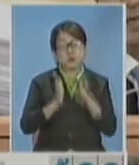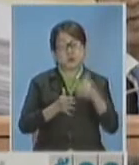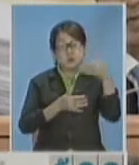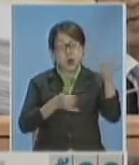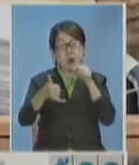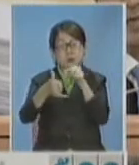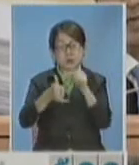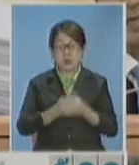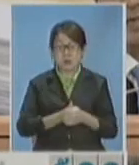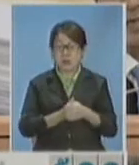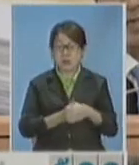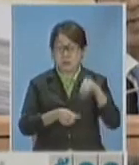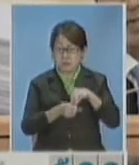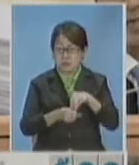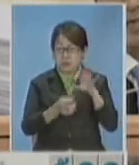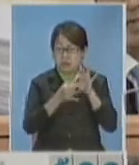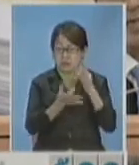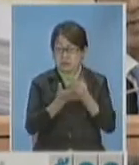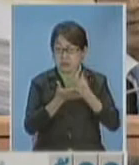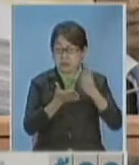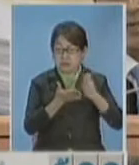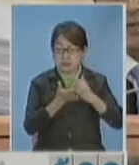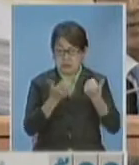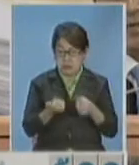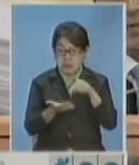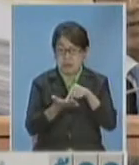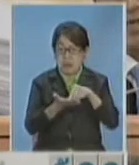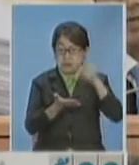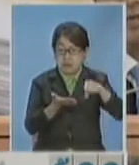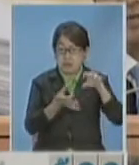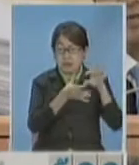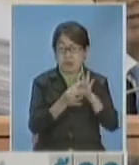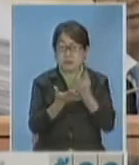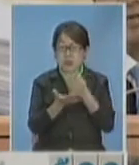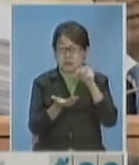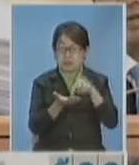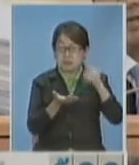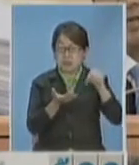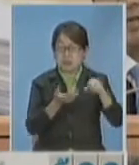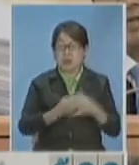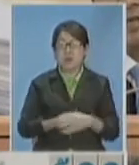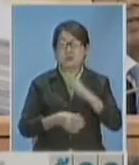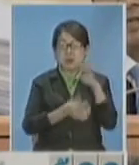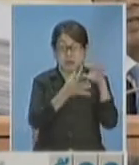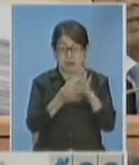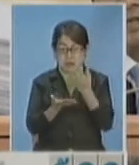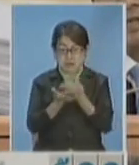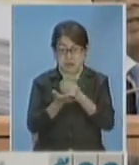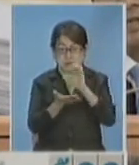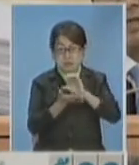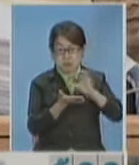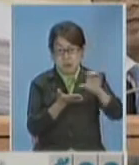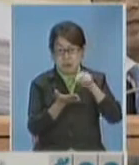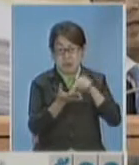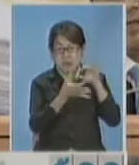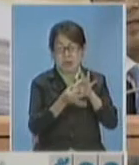ายังอยู่ในวิสัยที่จะใช้งบประมาณของแผ่นดินที่กำลังพิจารณาในวันนี้หรือเปล่าถ้าหากเป็นใช้งบประมาณในการพิจารณาในวัน